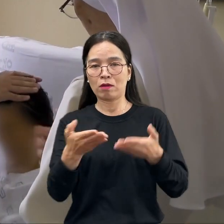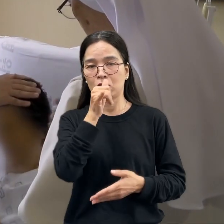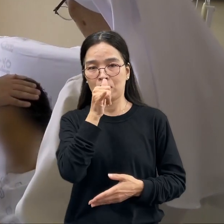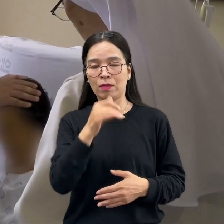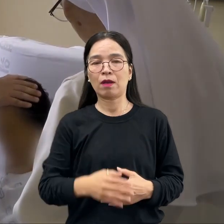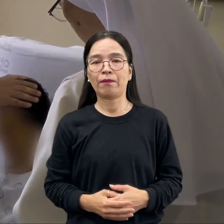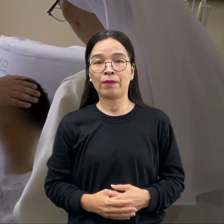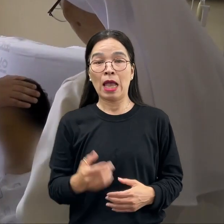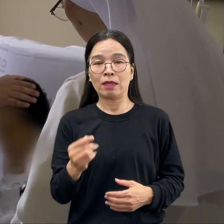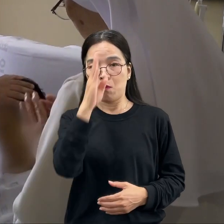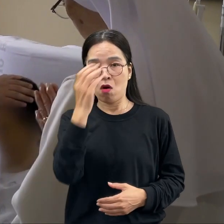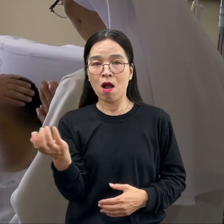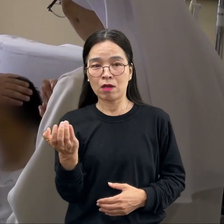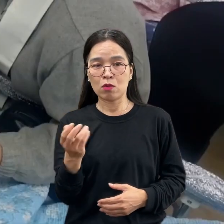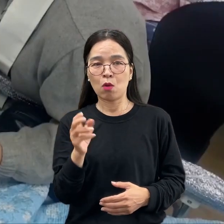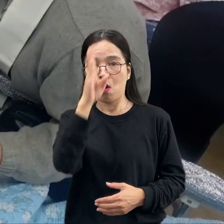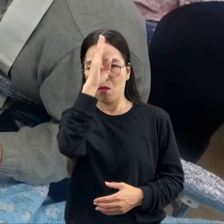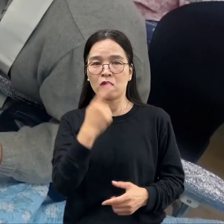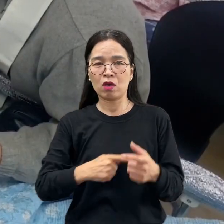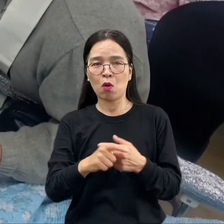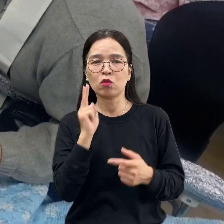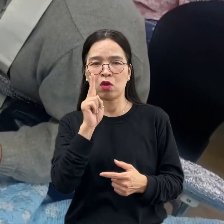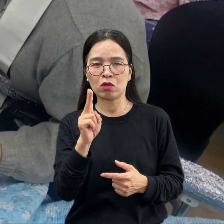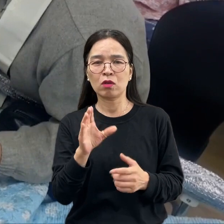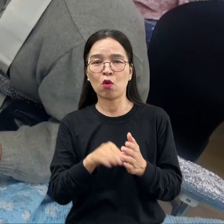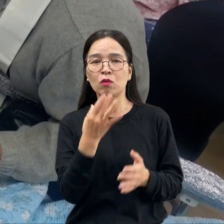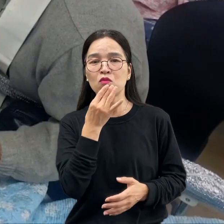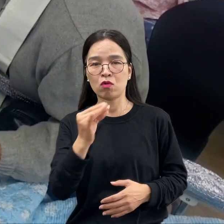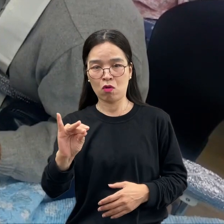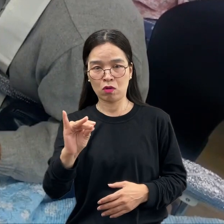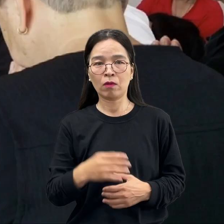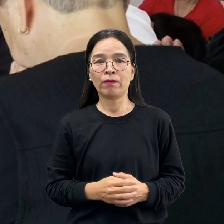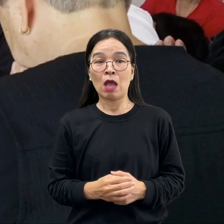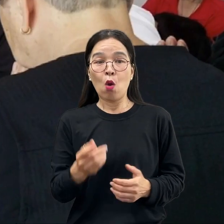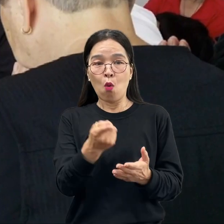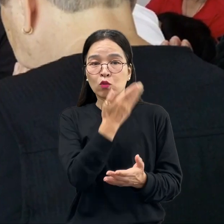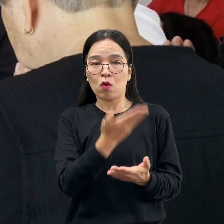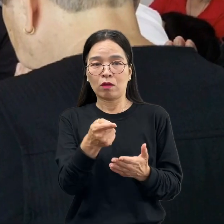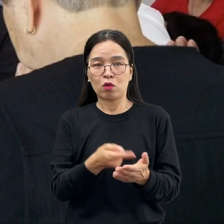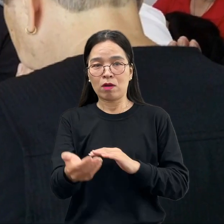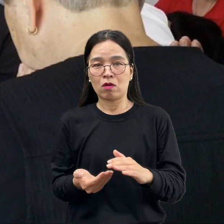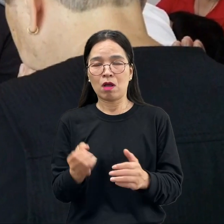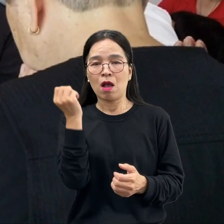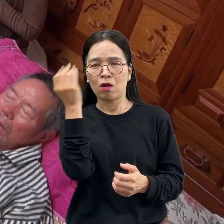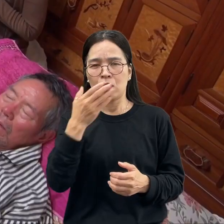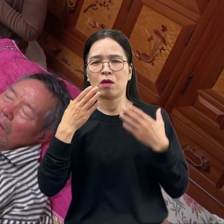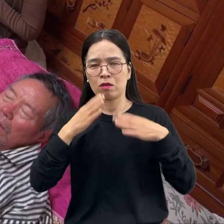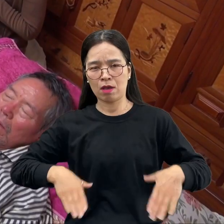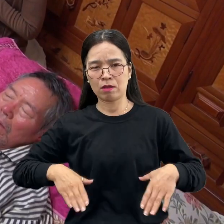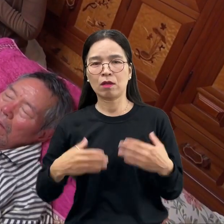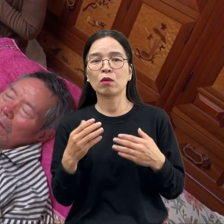있습니다. 같은 병을 앓다가도 병이 더 중해지는 경우는 물론이고 위중한 수술을 받기 전이나